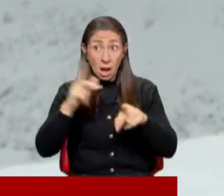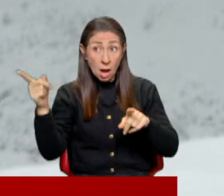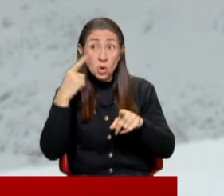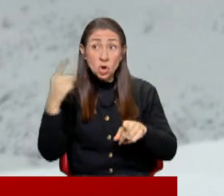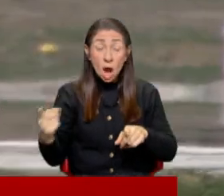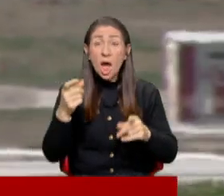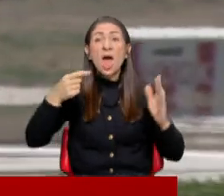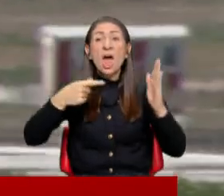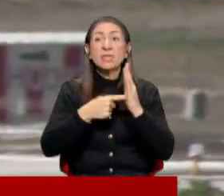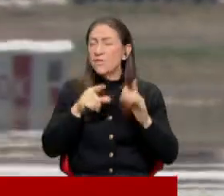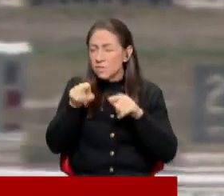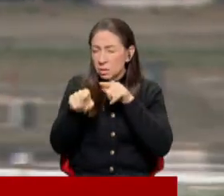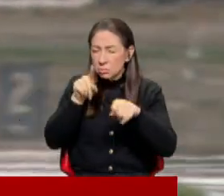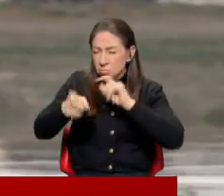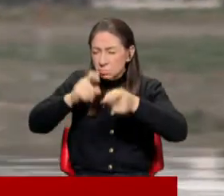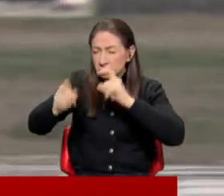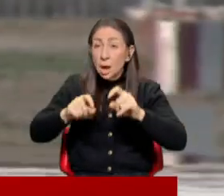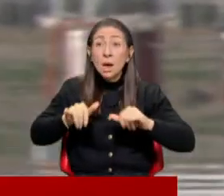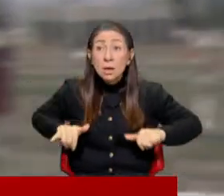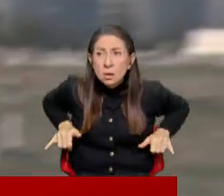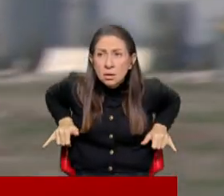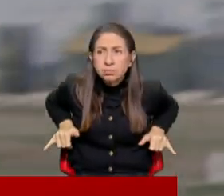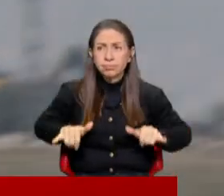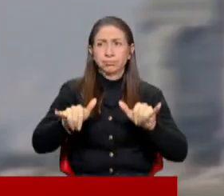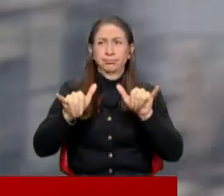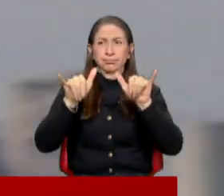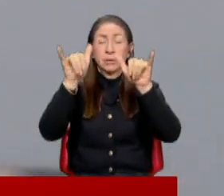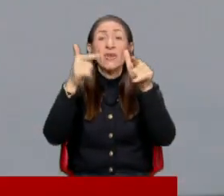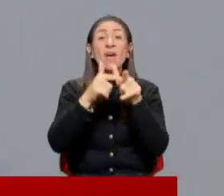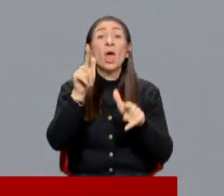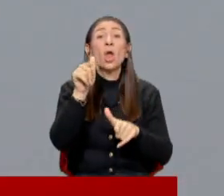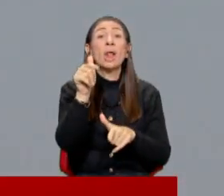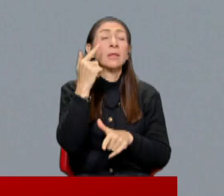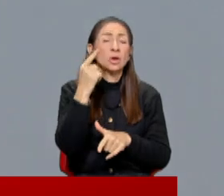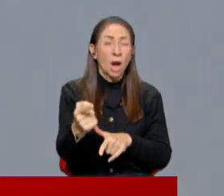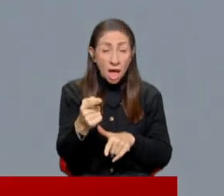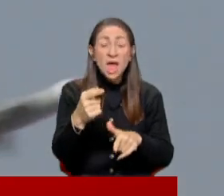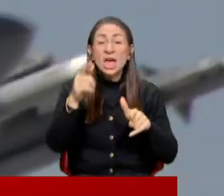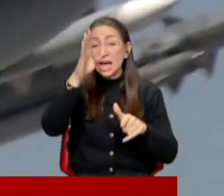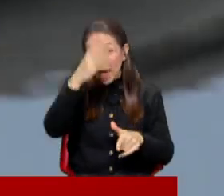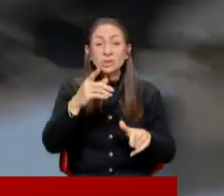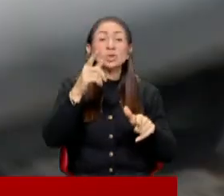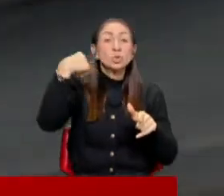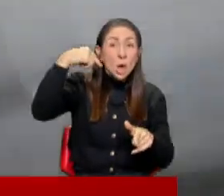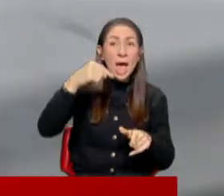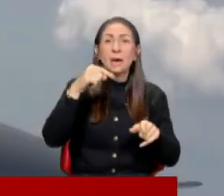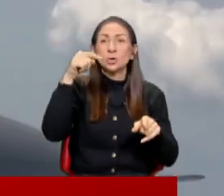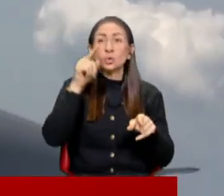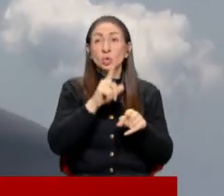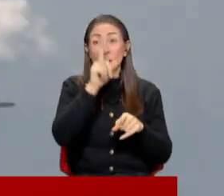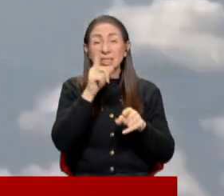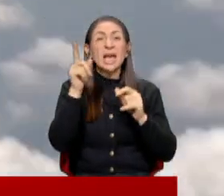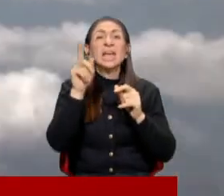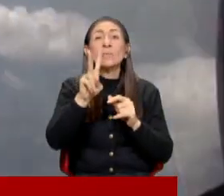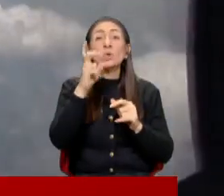teröristlere yönelik hedefler tespit edildi. Hava kuvvetleri devreye girdi. F-16'larla Irak ve Suriye'nin kuzeyindeki 29 terör